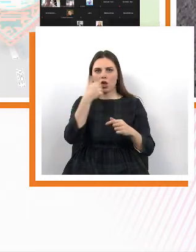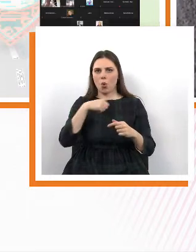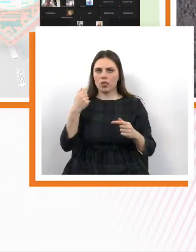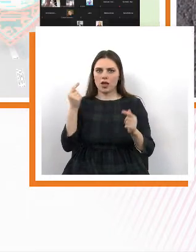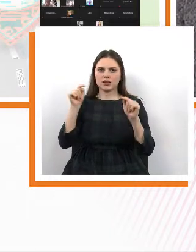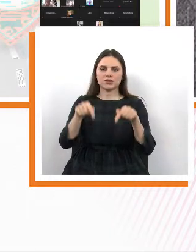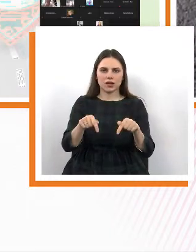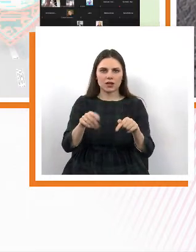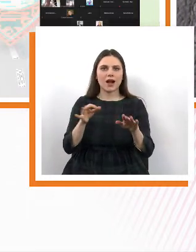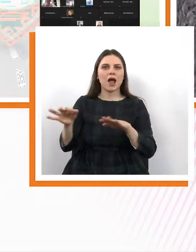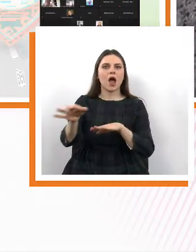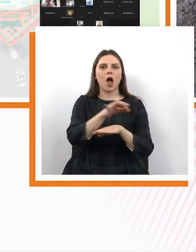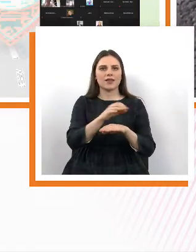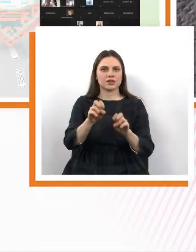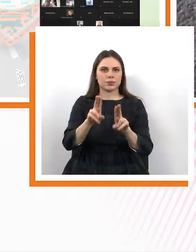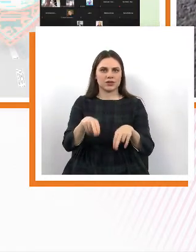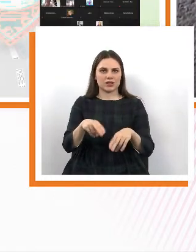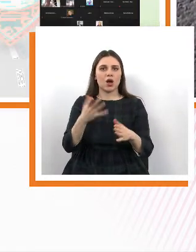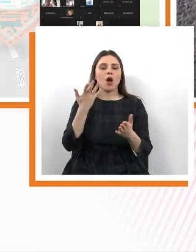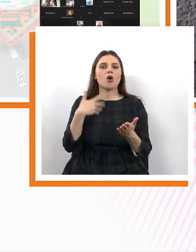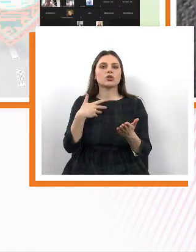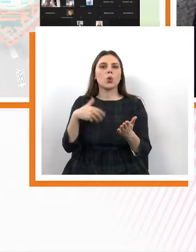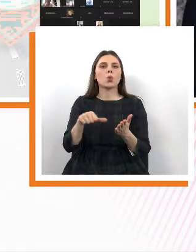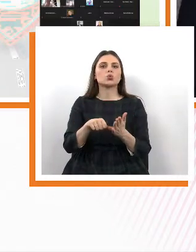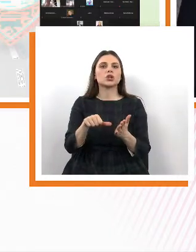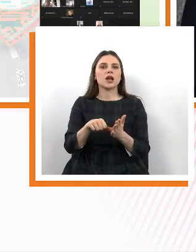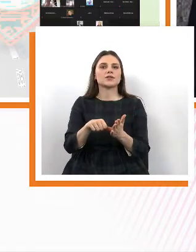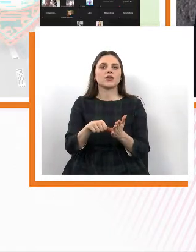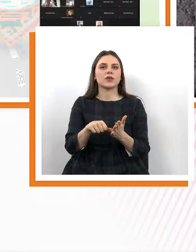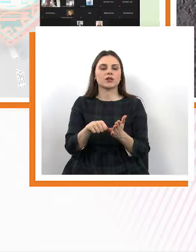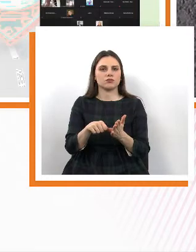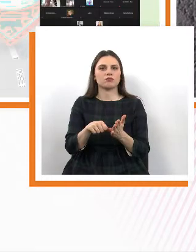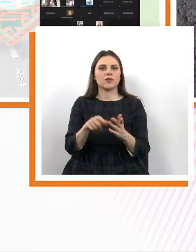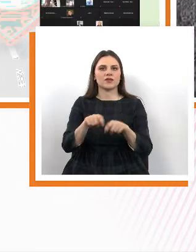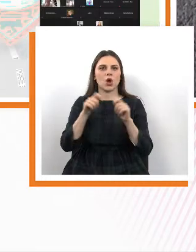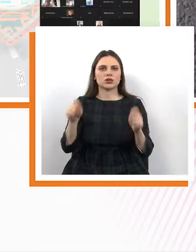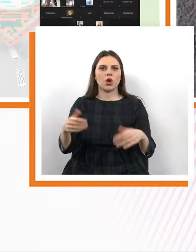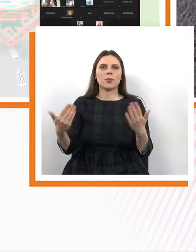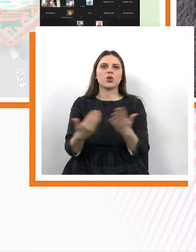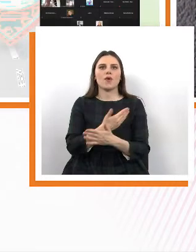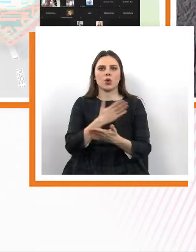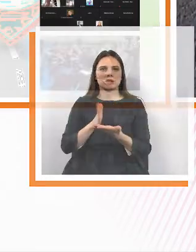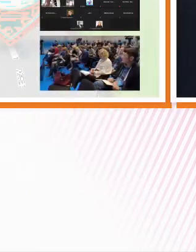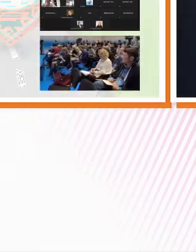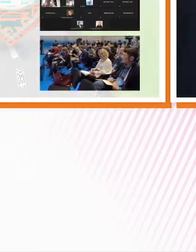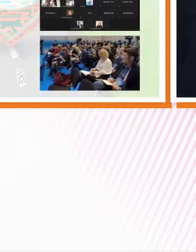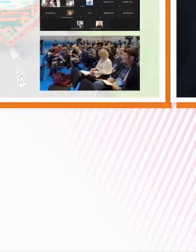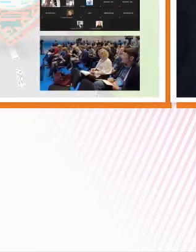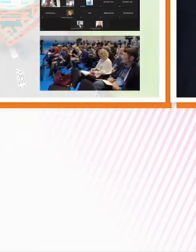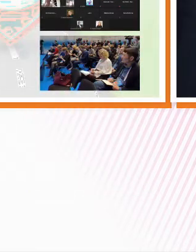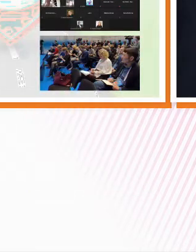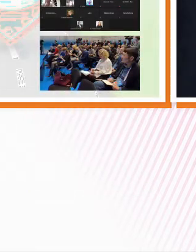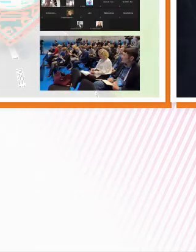региональной специфики, когда мы участвовали в создании обновленной стратегии Арктики до 2035